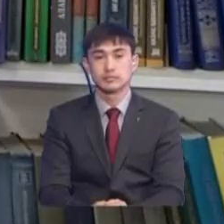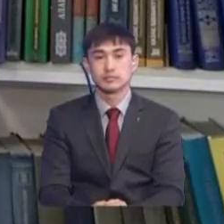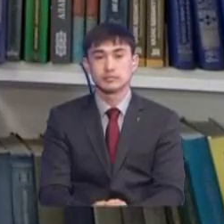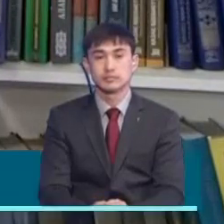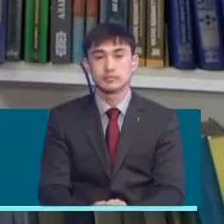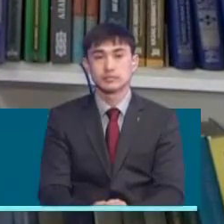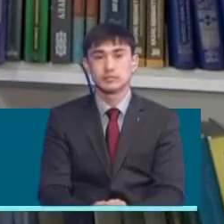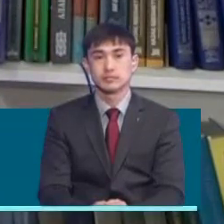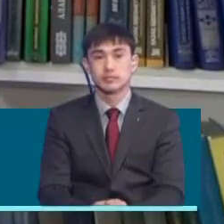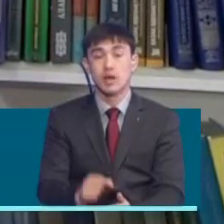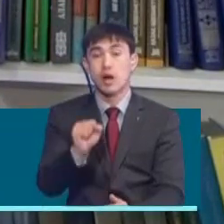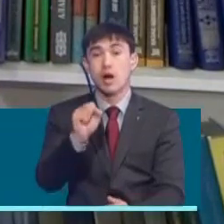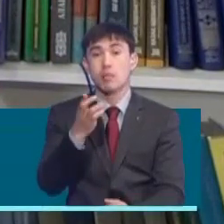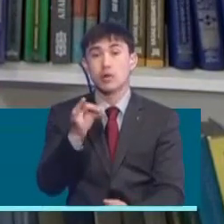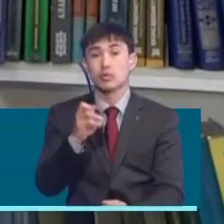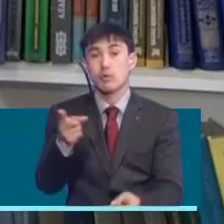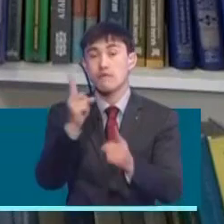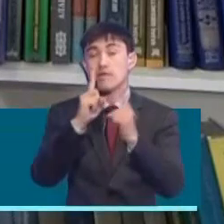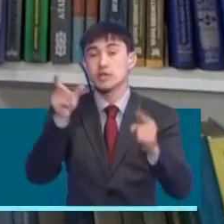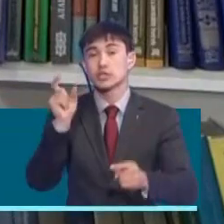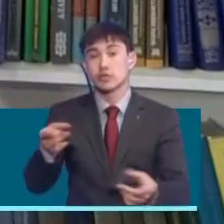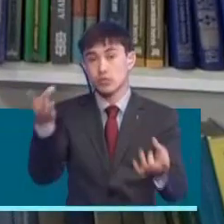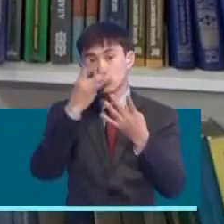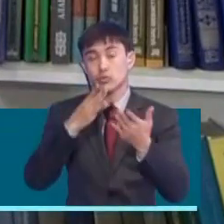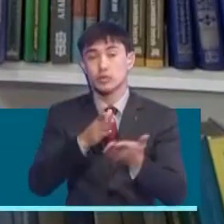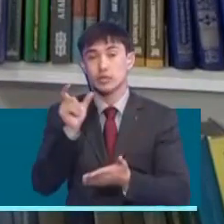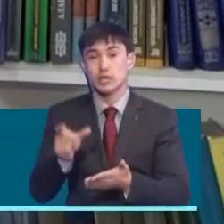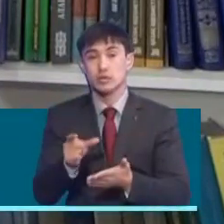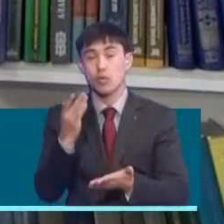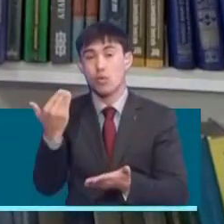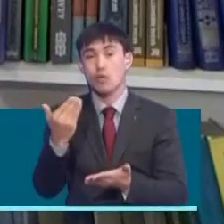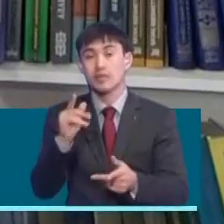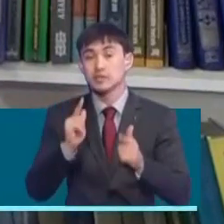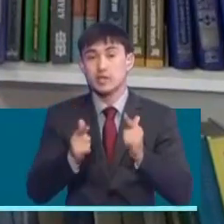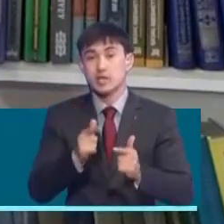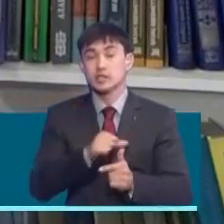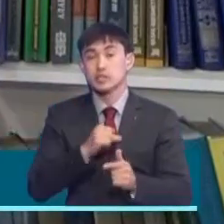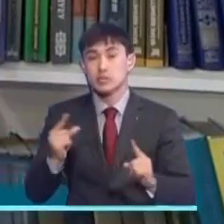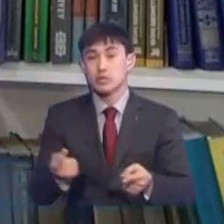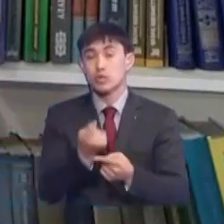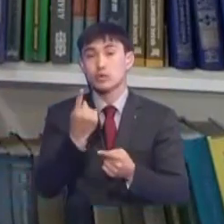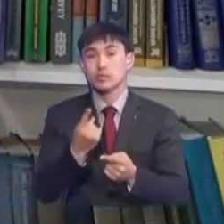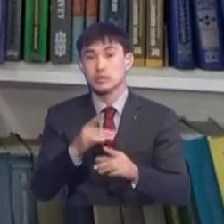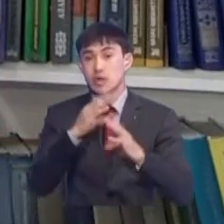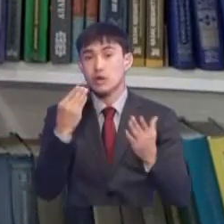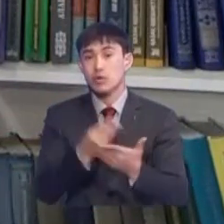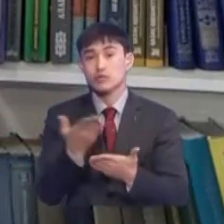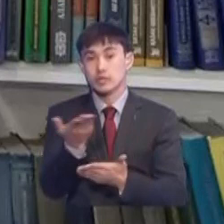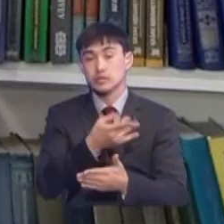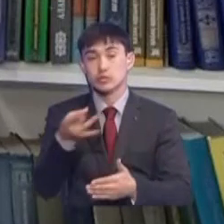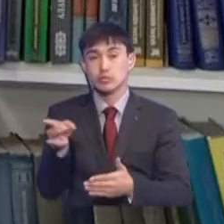самосознания Абай кунанбай великий человек и культурный деятель он является настоящим самородком и сокровищем всей нашей